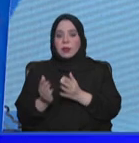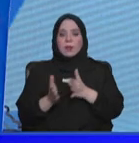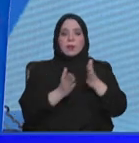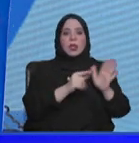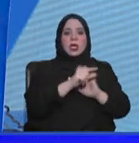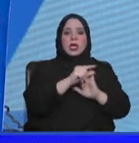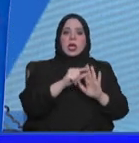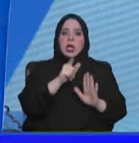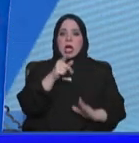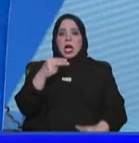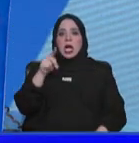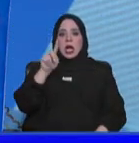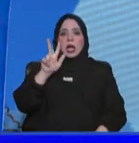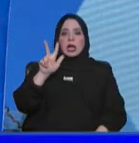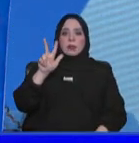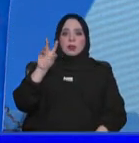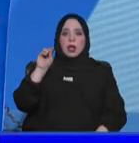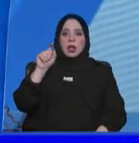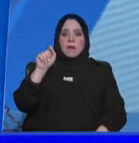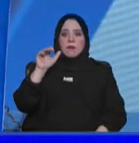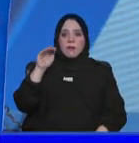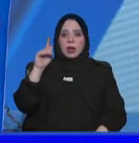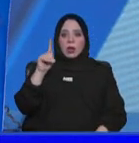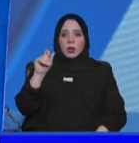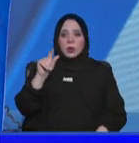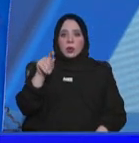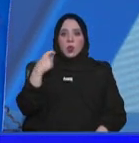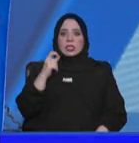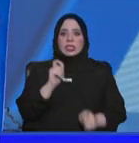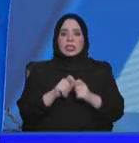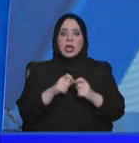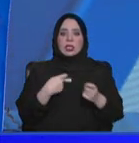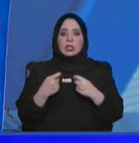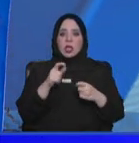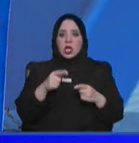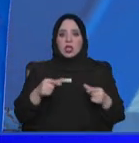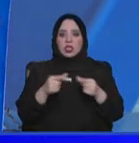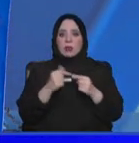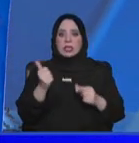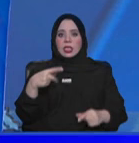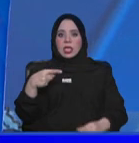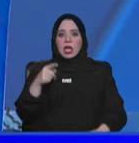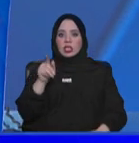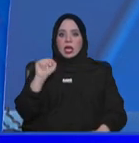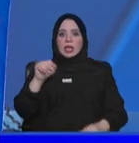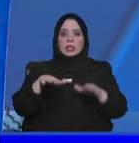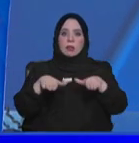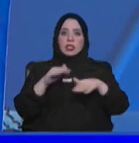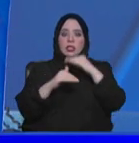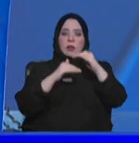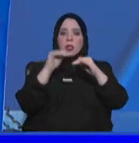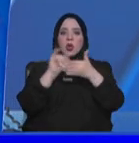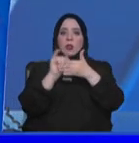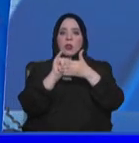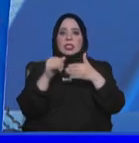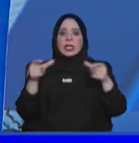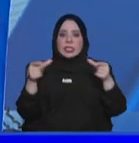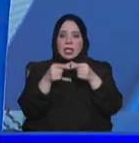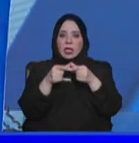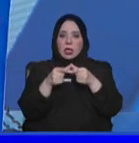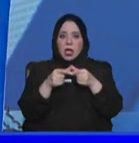سعاده السيد عبد الله بن عبد الفخر وزير صناعه والتجاره اعمال الاجتماع السادس عشر لمجلس تنميه المؤسسات الصغيره